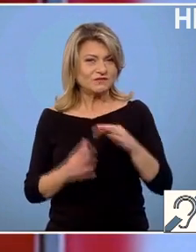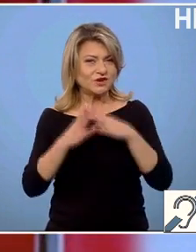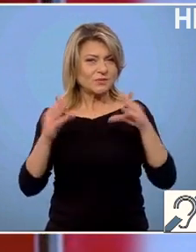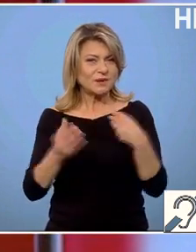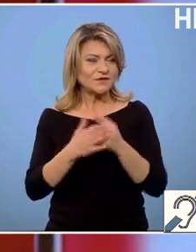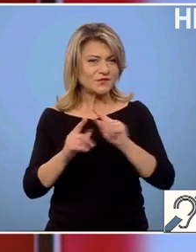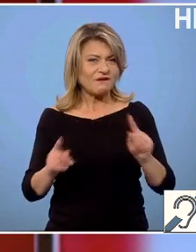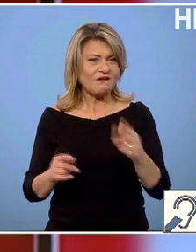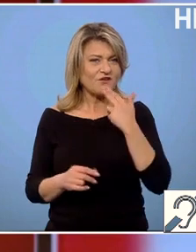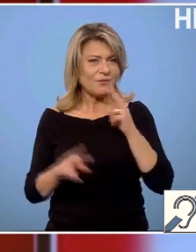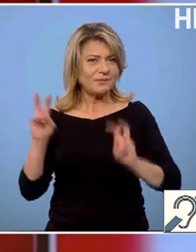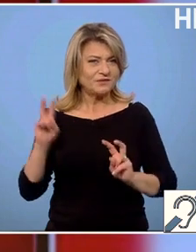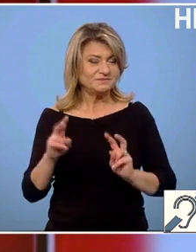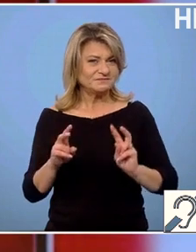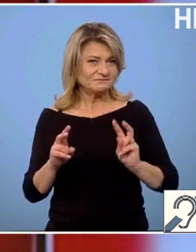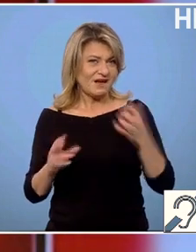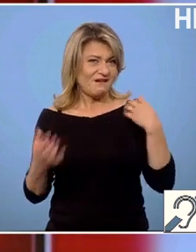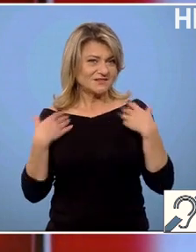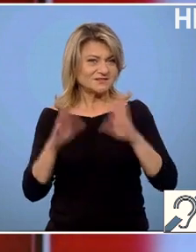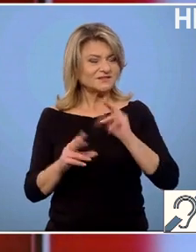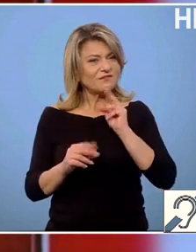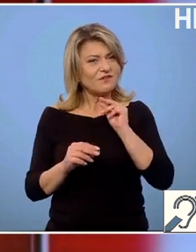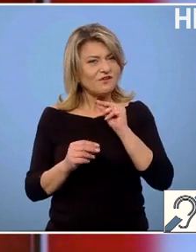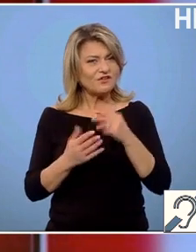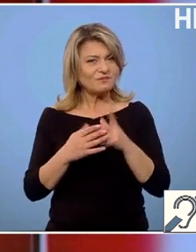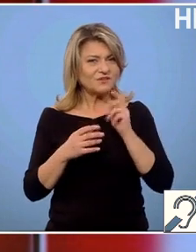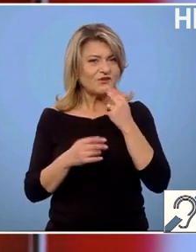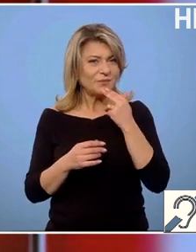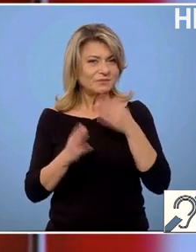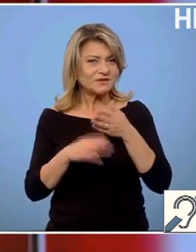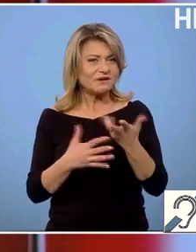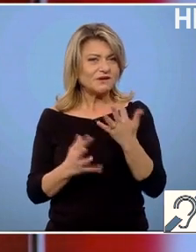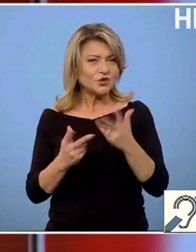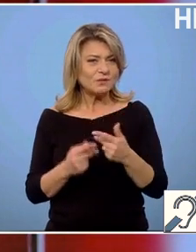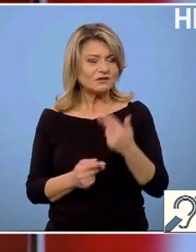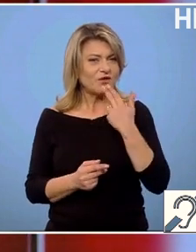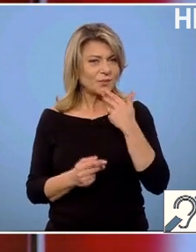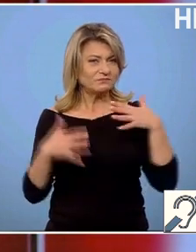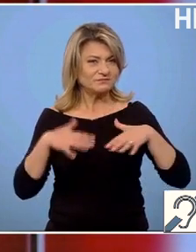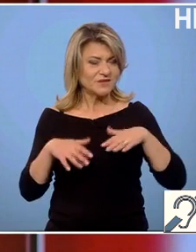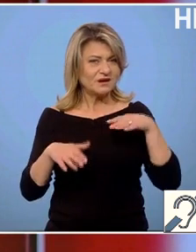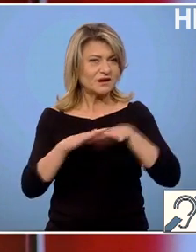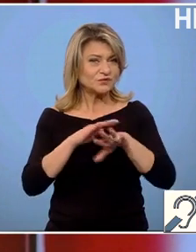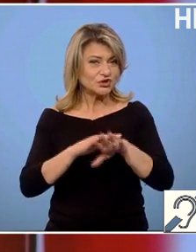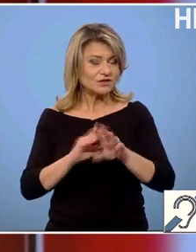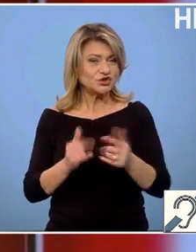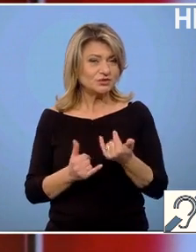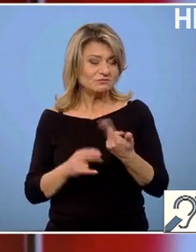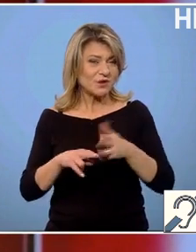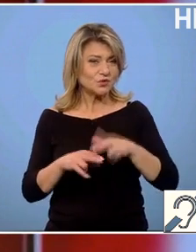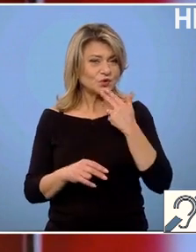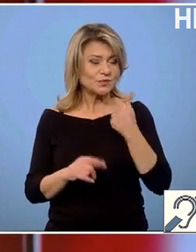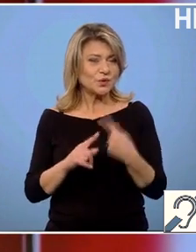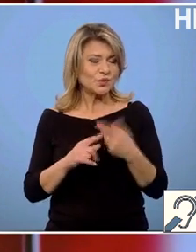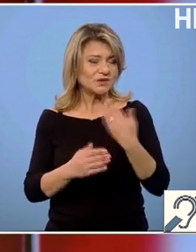pentru fiecare copil. Artistul a stat de vorbă cu beneficiarii proiectului, printre care se numără și copiii ucrainieni refugiați, dar și mai mulți